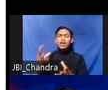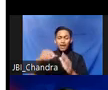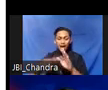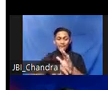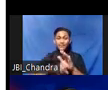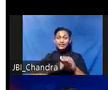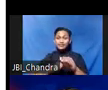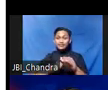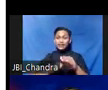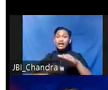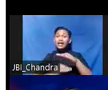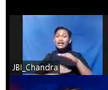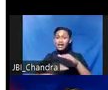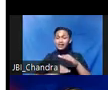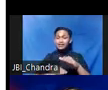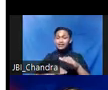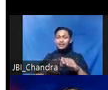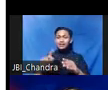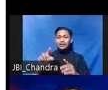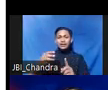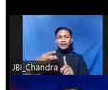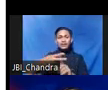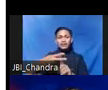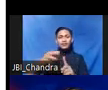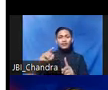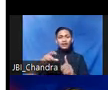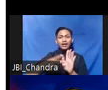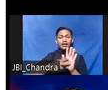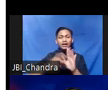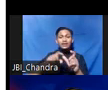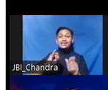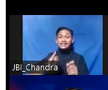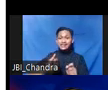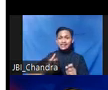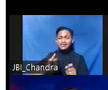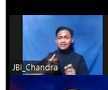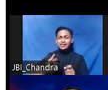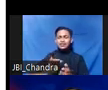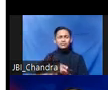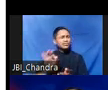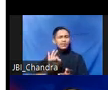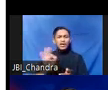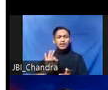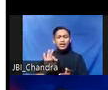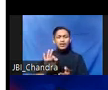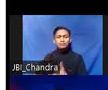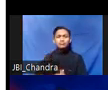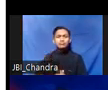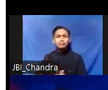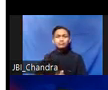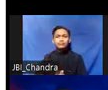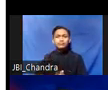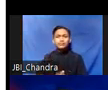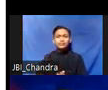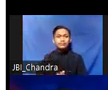situasinya sudah ada tapi ketika di daftar pustaka itu tidak ada dan itu ketika nanti dalam proses seminar proposal ya biasanya itu nanti akan